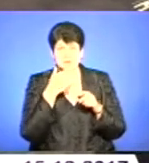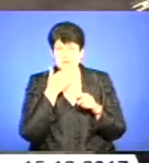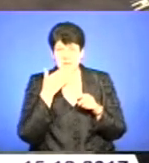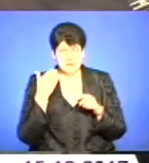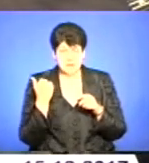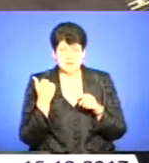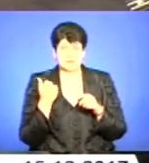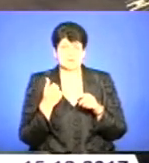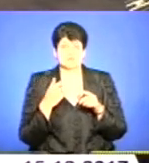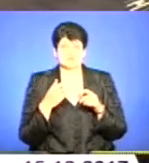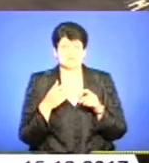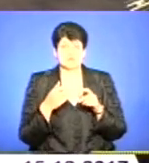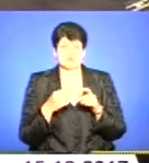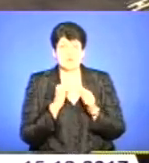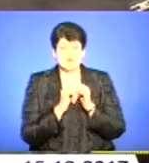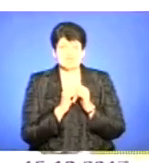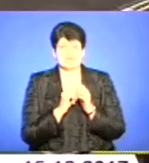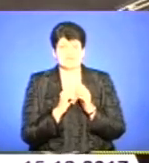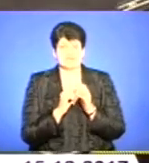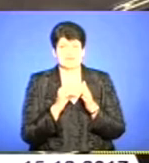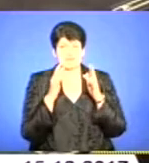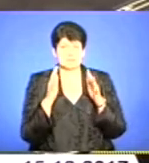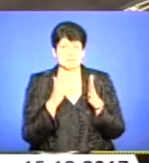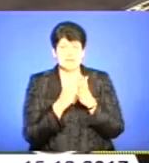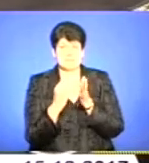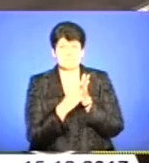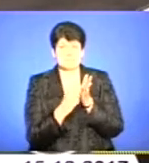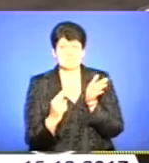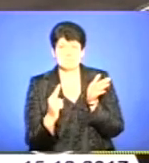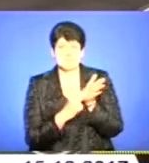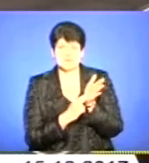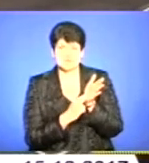причіпляємо бірку штрих-кодом. Мешканці Тернополя мають